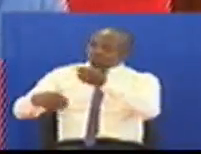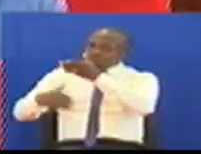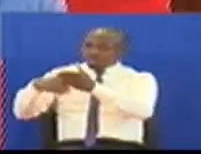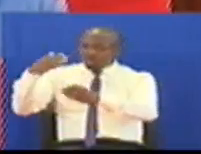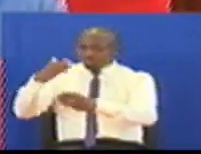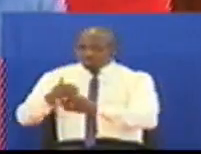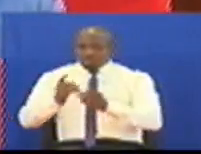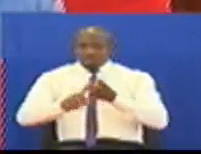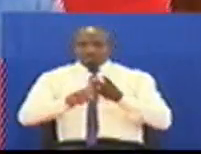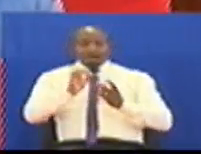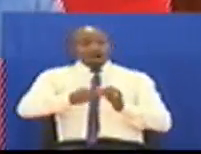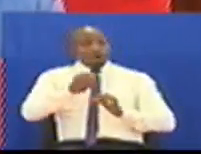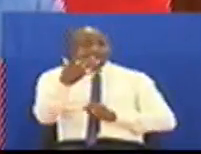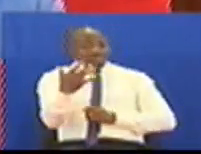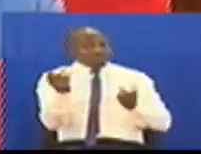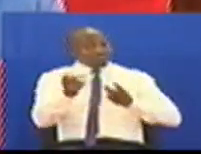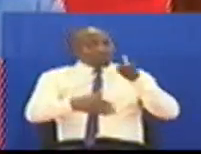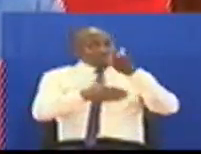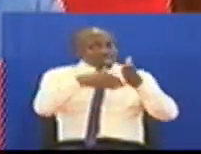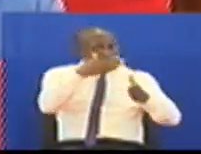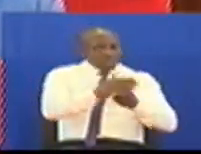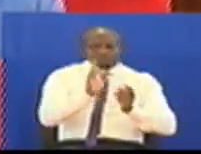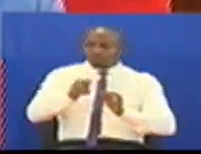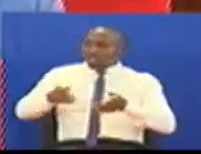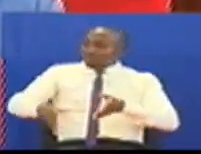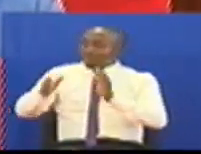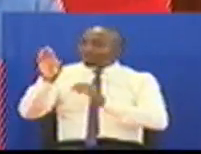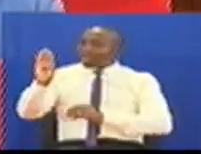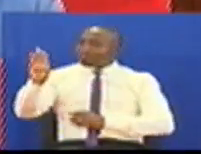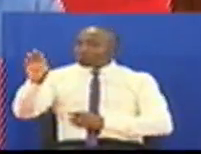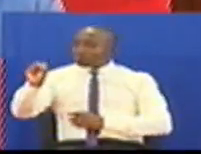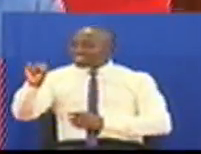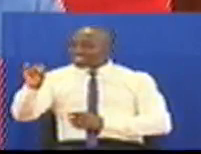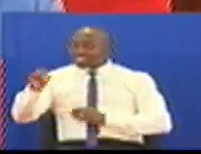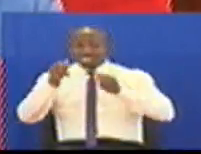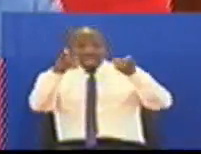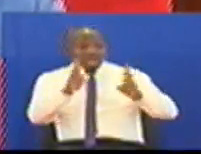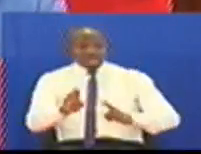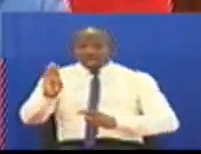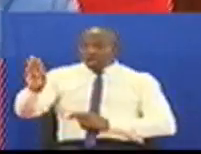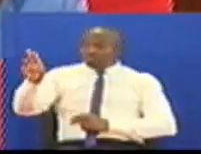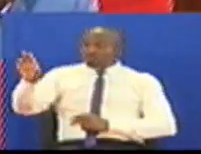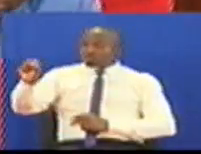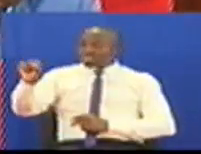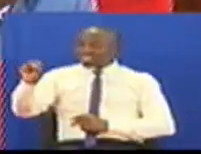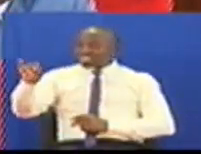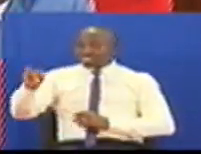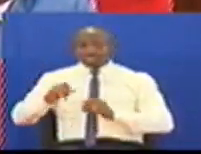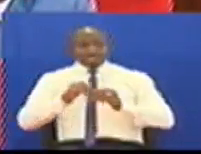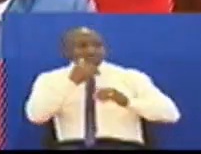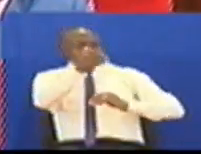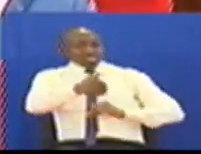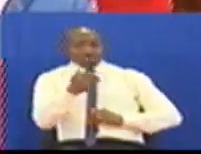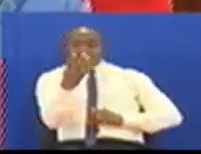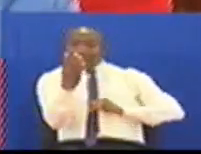kwa awamu ya tano. Tuna barabara ya Busisi, daraja la Busisi ambalo linajengwa kwa miezi 48, Mheshimiwa